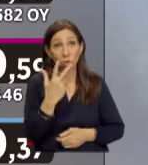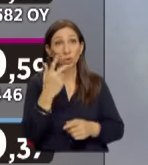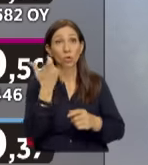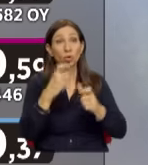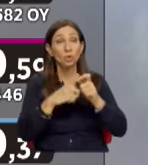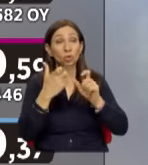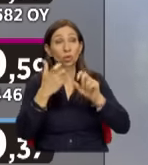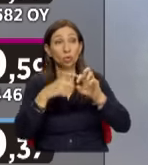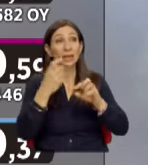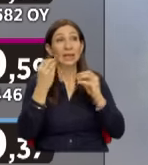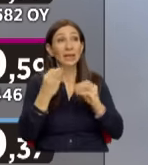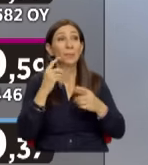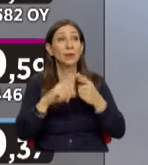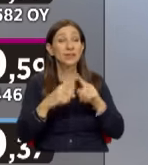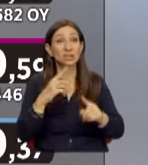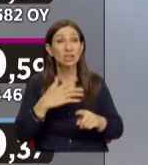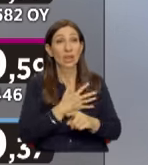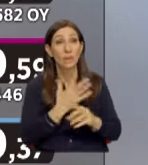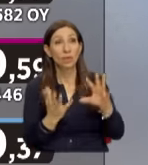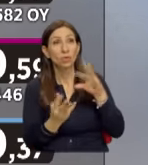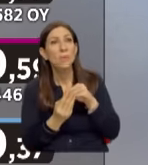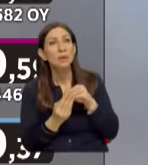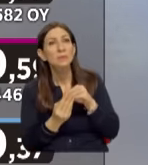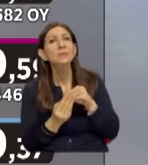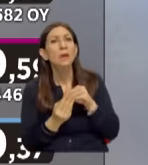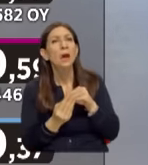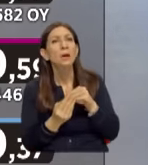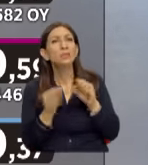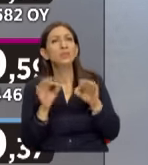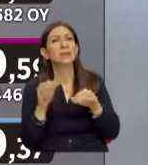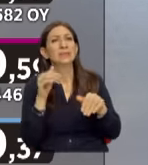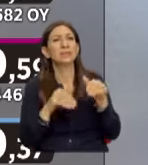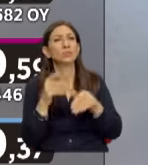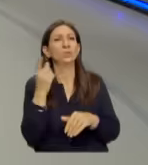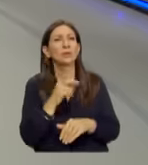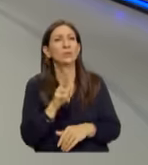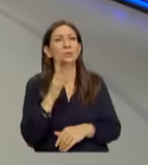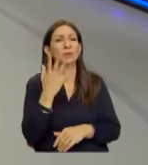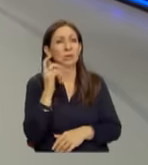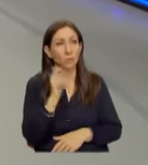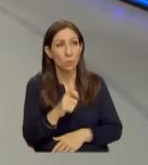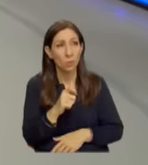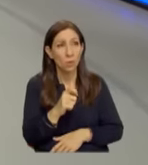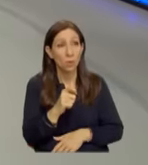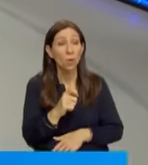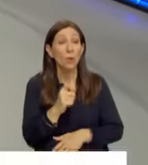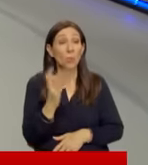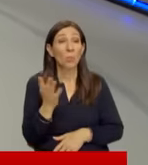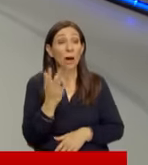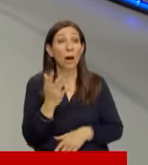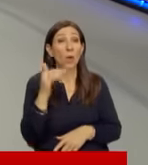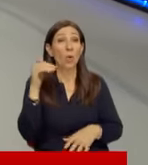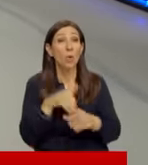Gökhan. İYİ Parti ile CHP'yi topladığınızda şimdiki seçimde %75 ediyor. Bayağı bir